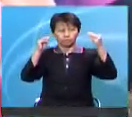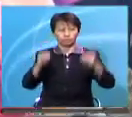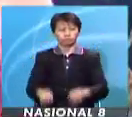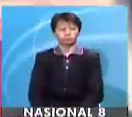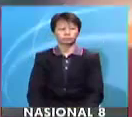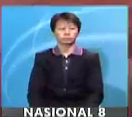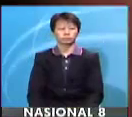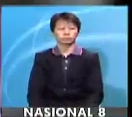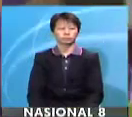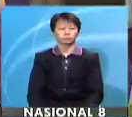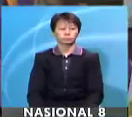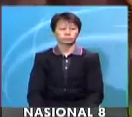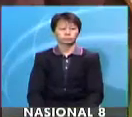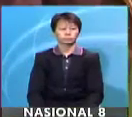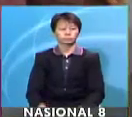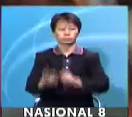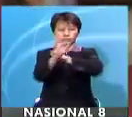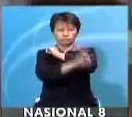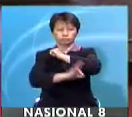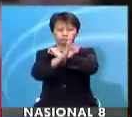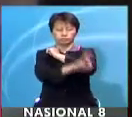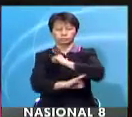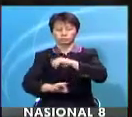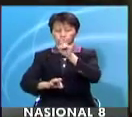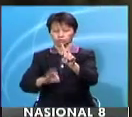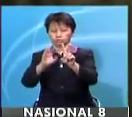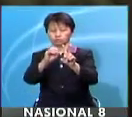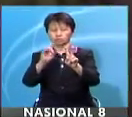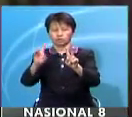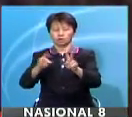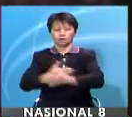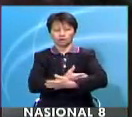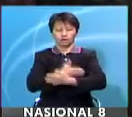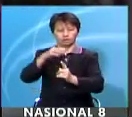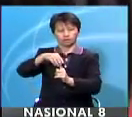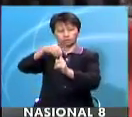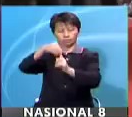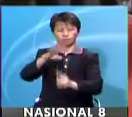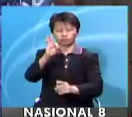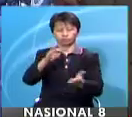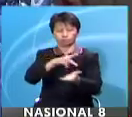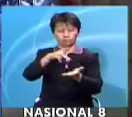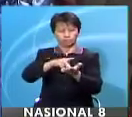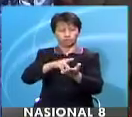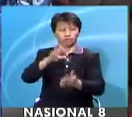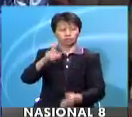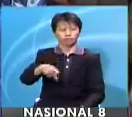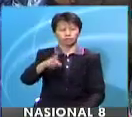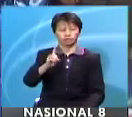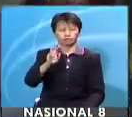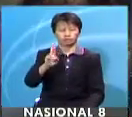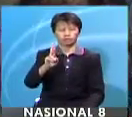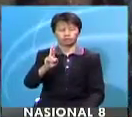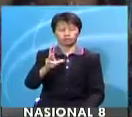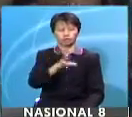Mansor. Di Negeri Sembilan pula, 208 anak-anak istimewa dari 9 pusat pemulihan dalam komuniti daerah Rembau